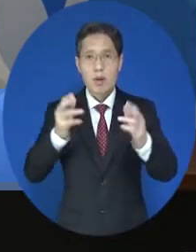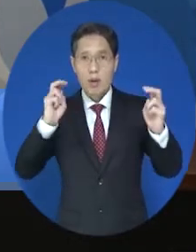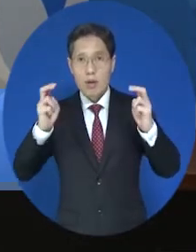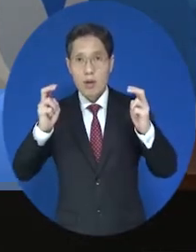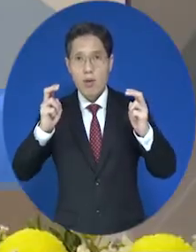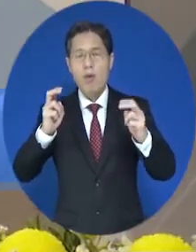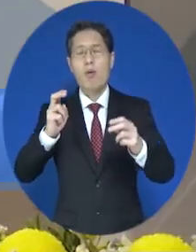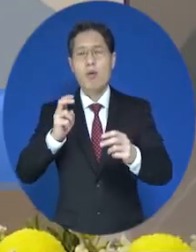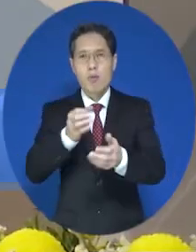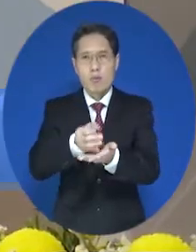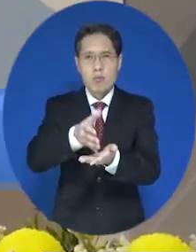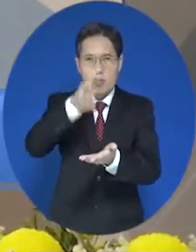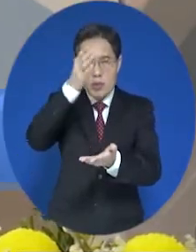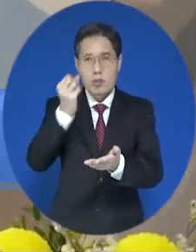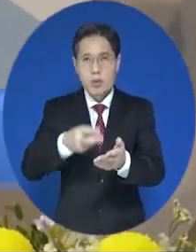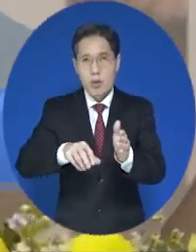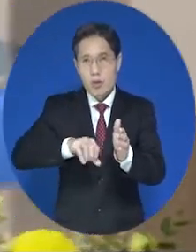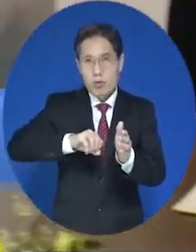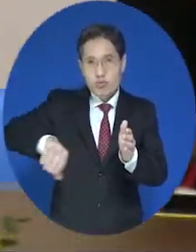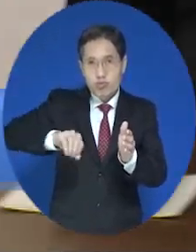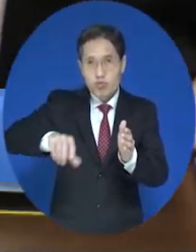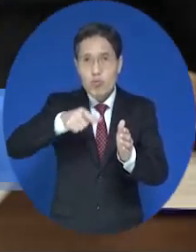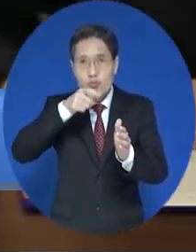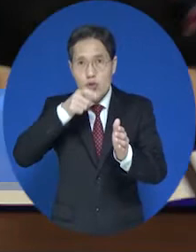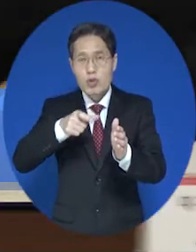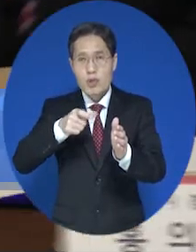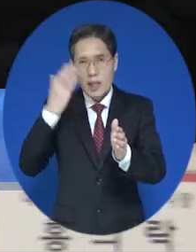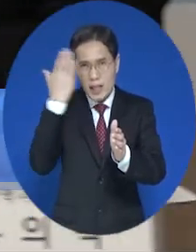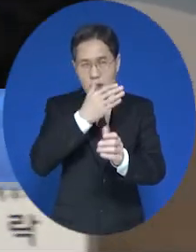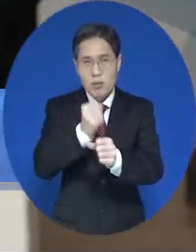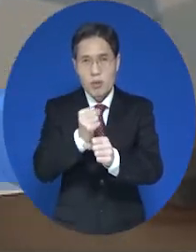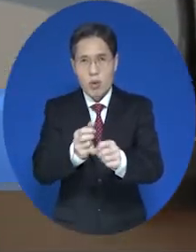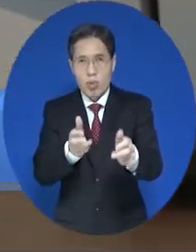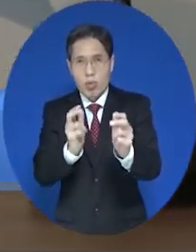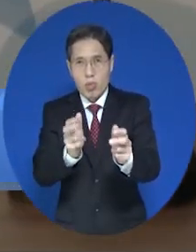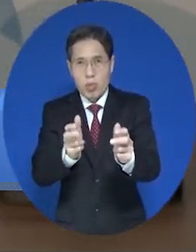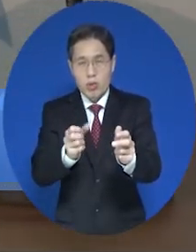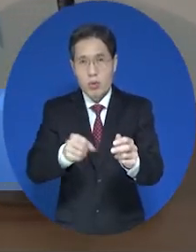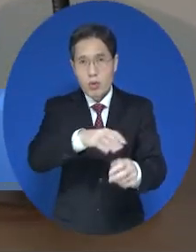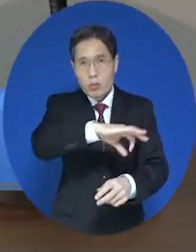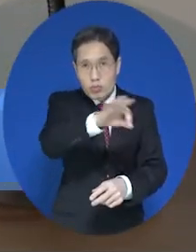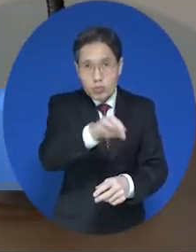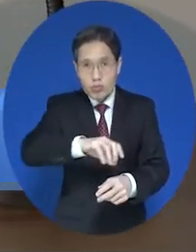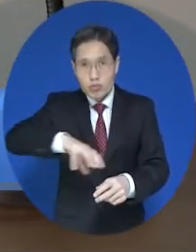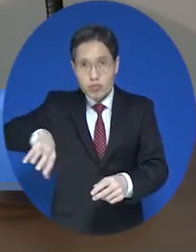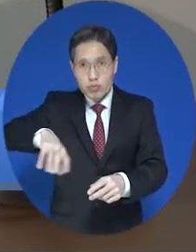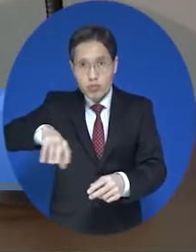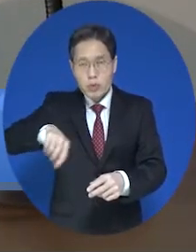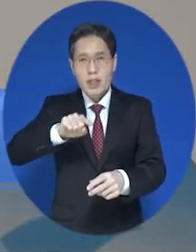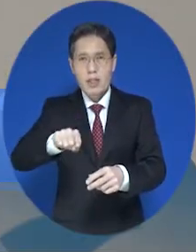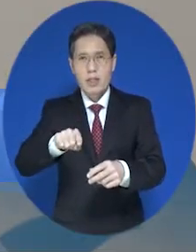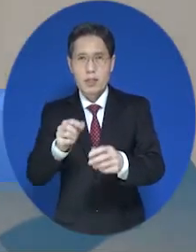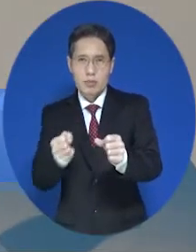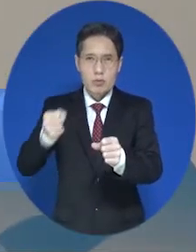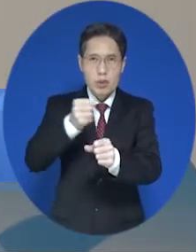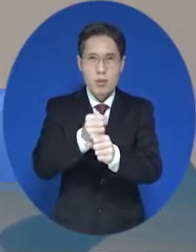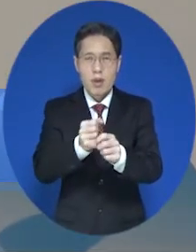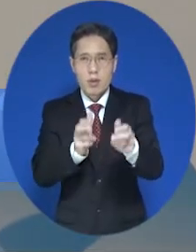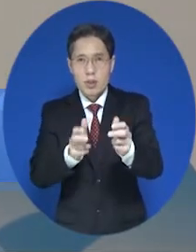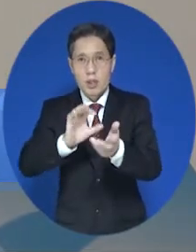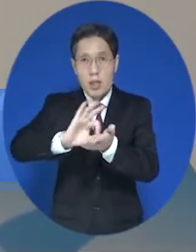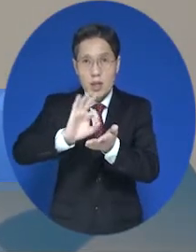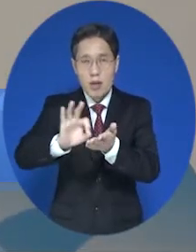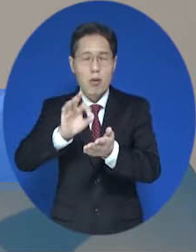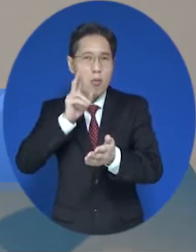통해 해수담수화 시장 과 하페 수제 이용 분야에서 무한 성장이 기대됩니다 한편 국가